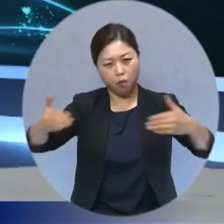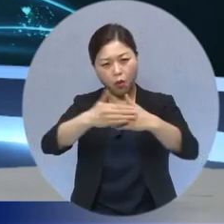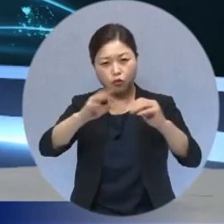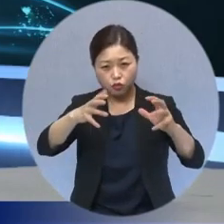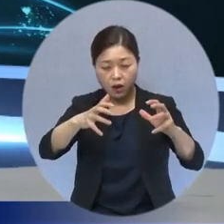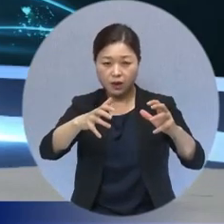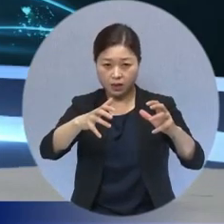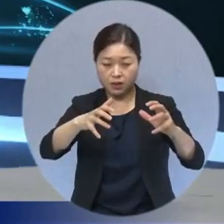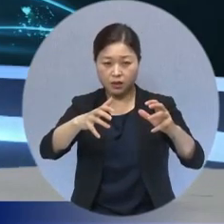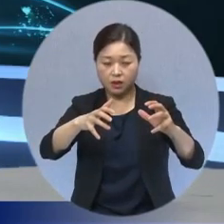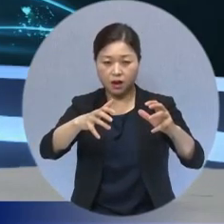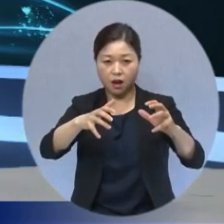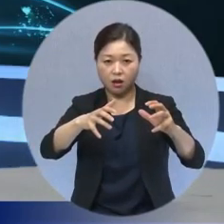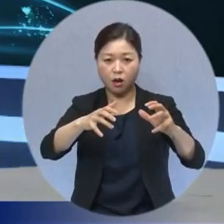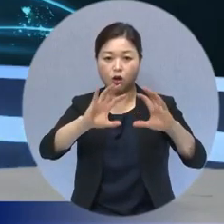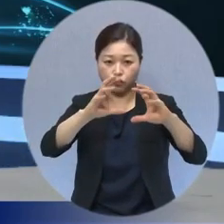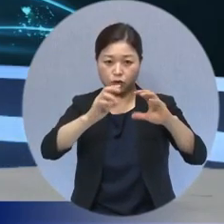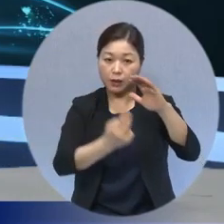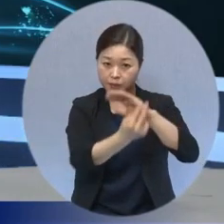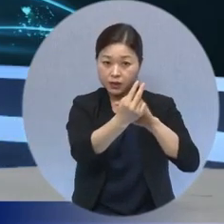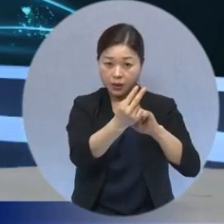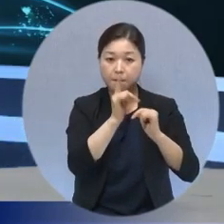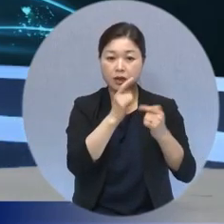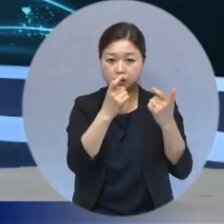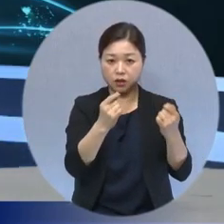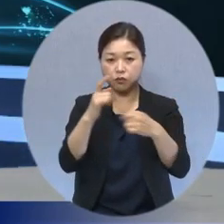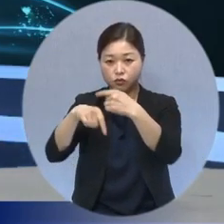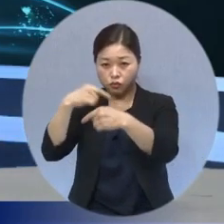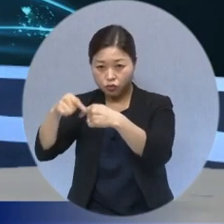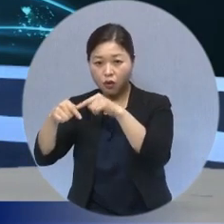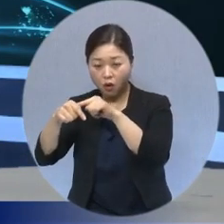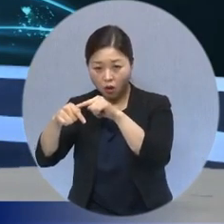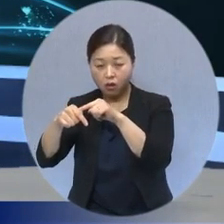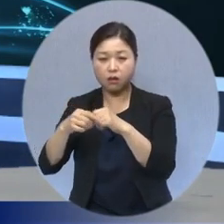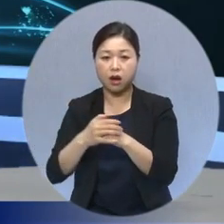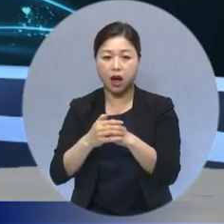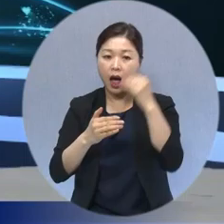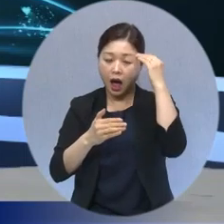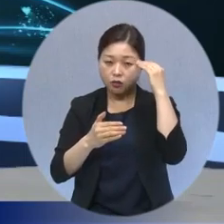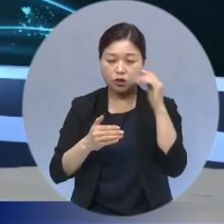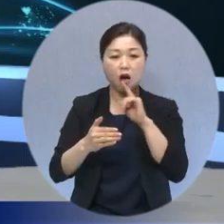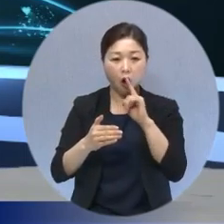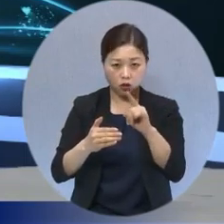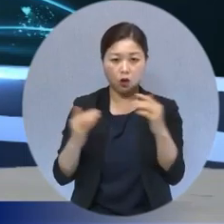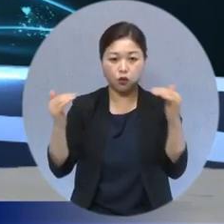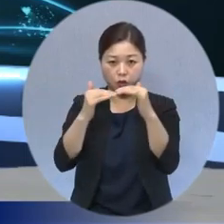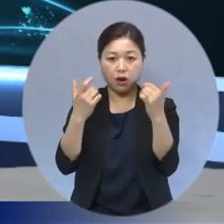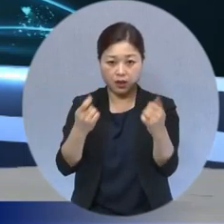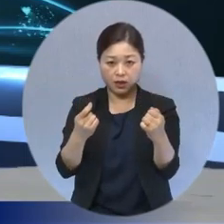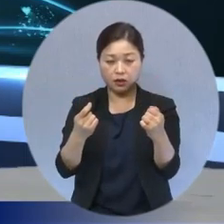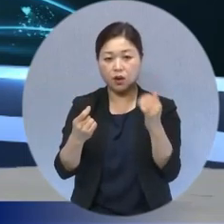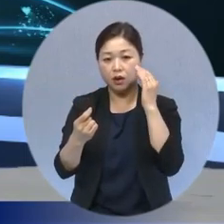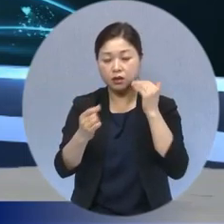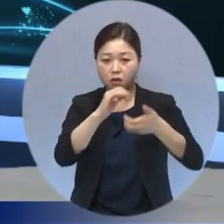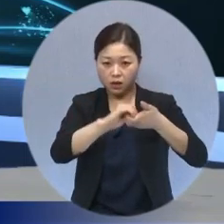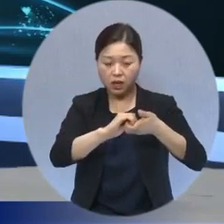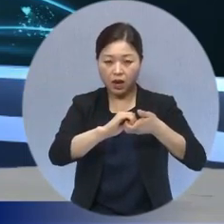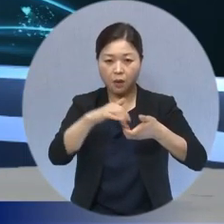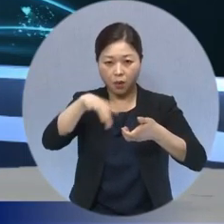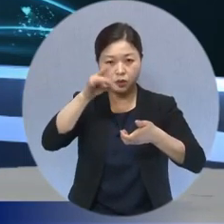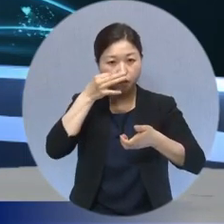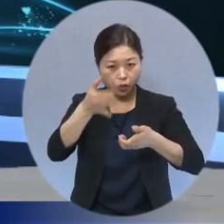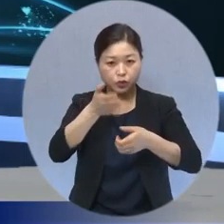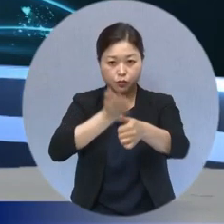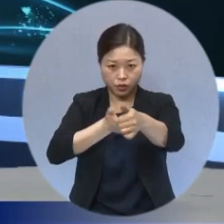국가 비전 처럼 수 억 아 소외계층을 위한 언어를 넘어 대한민국의 언어라는 것을 청와대가 몸소 보여 주길